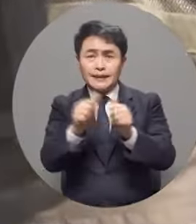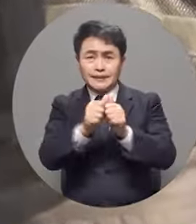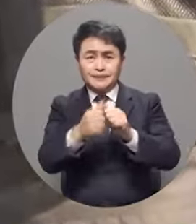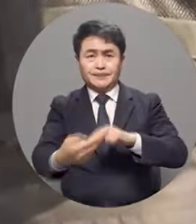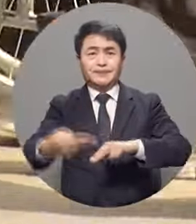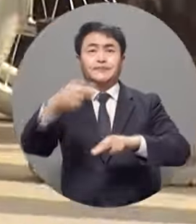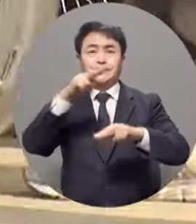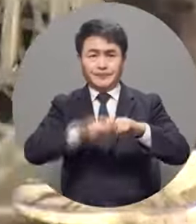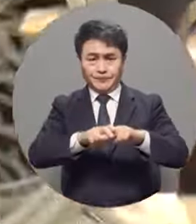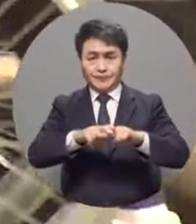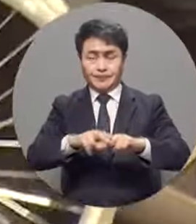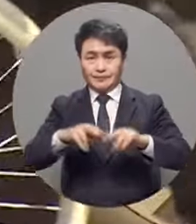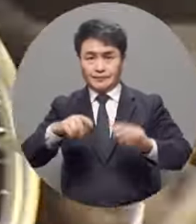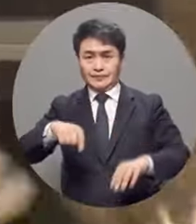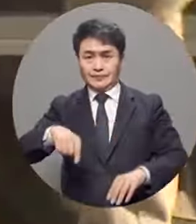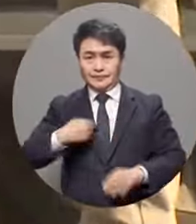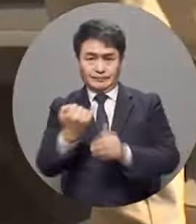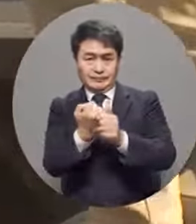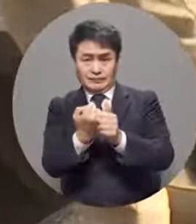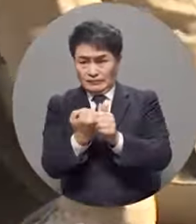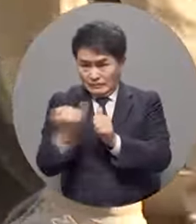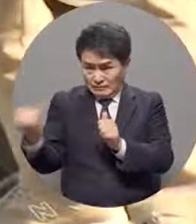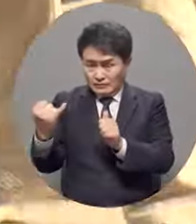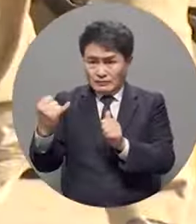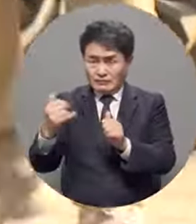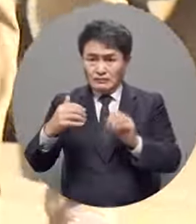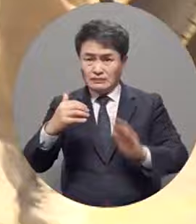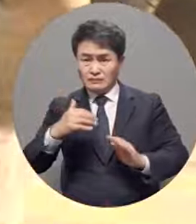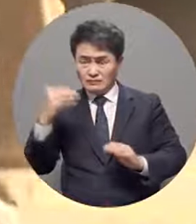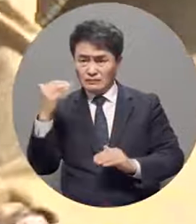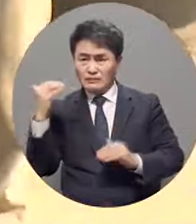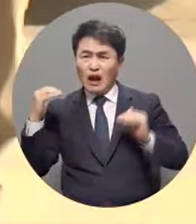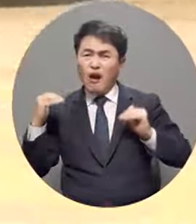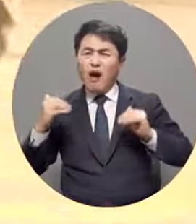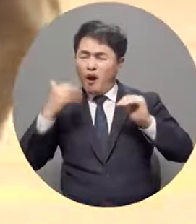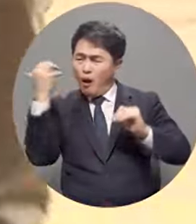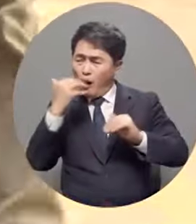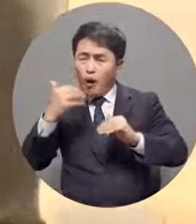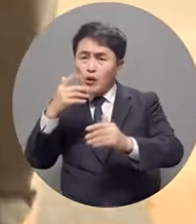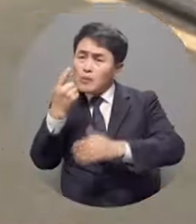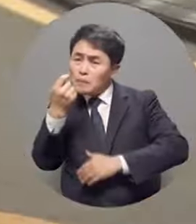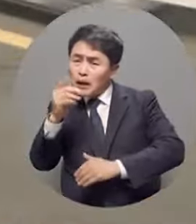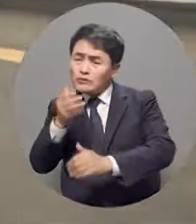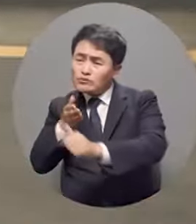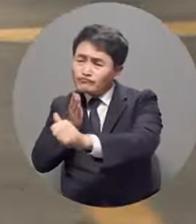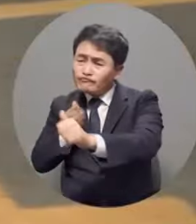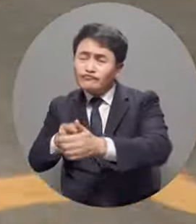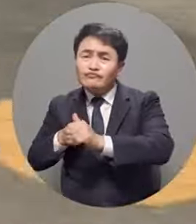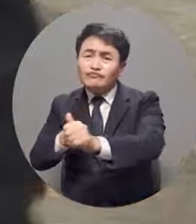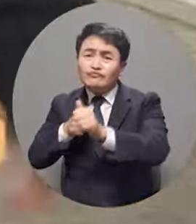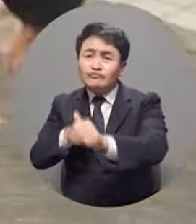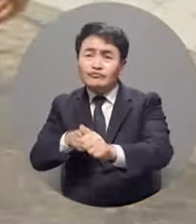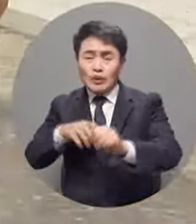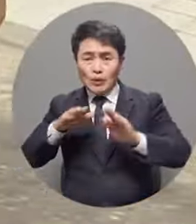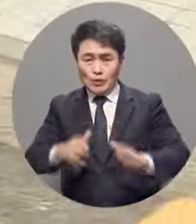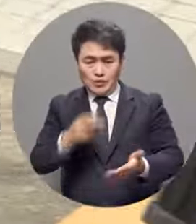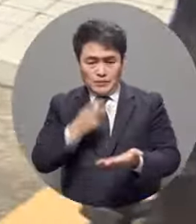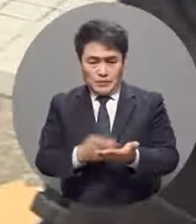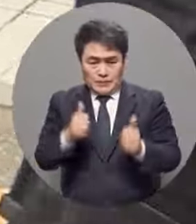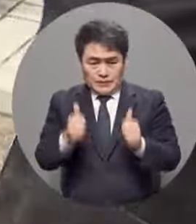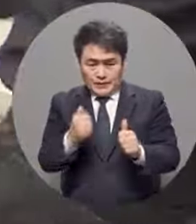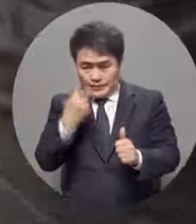올라탑니다. 자신의 부인에게 성인 방송 출연을 강요한 혐의 등으로 체포된 김모 씨로 오늘 법원